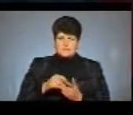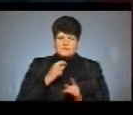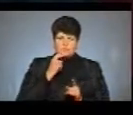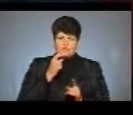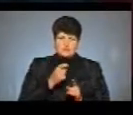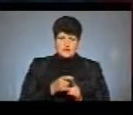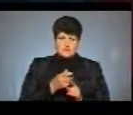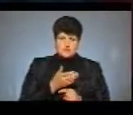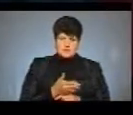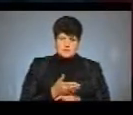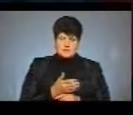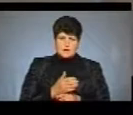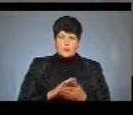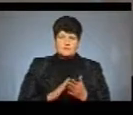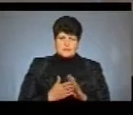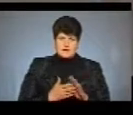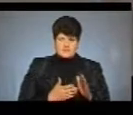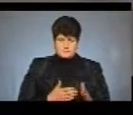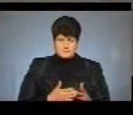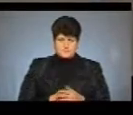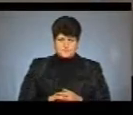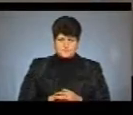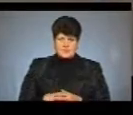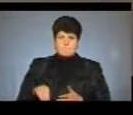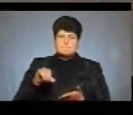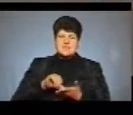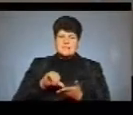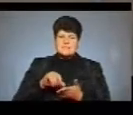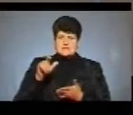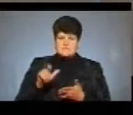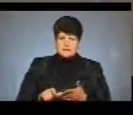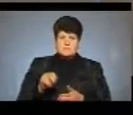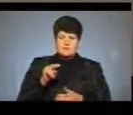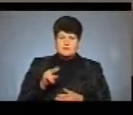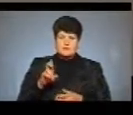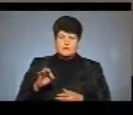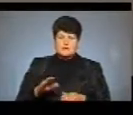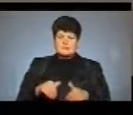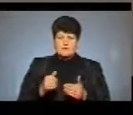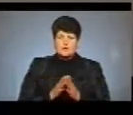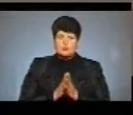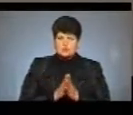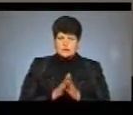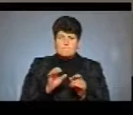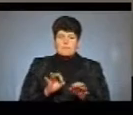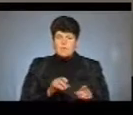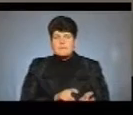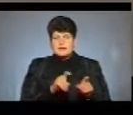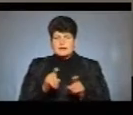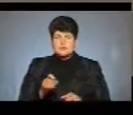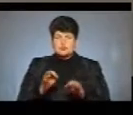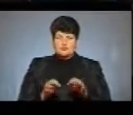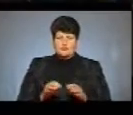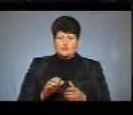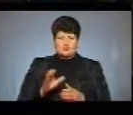відповідачів обставин. Представник позивача Павло Варода подав клопотання про перенесення судового